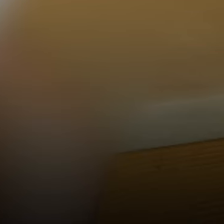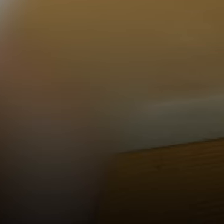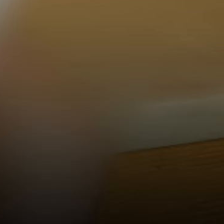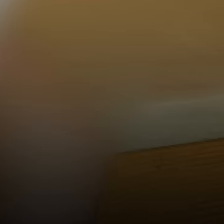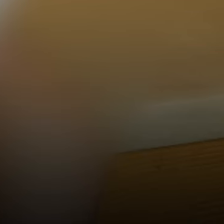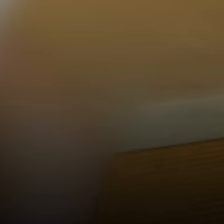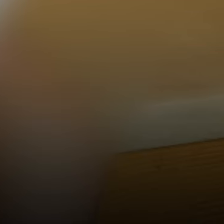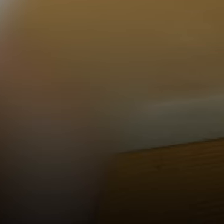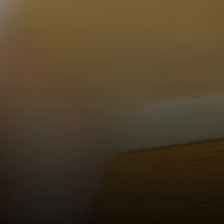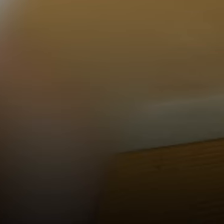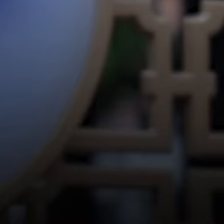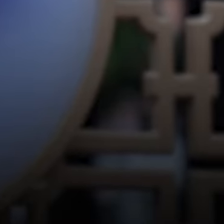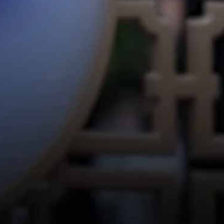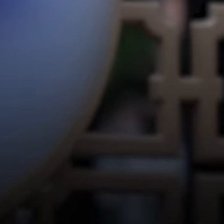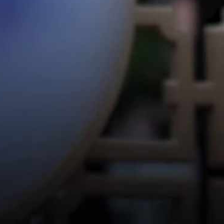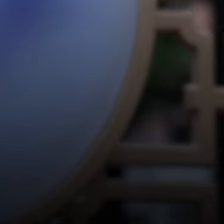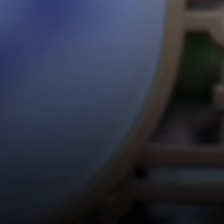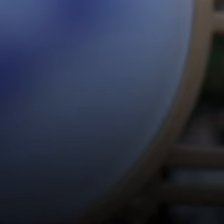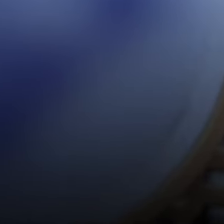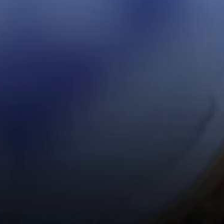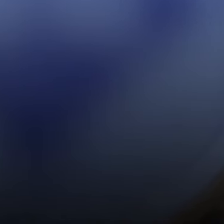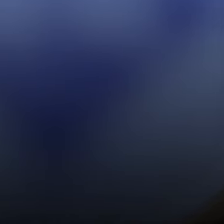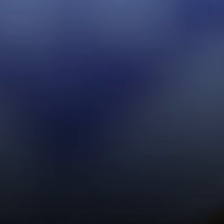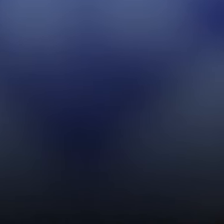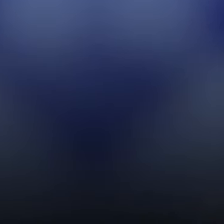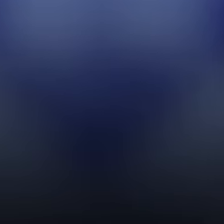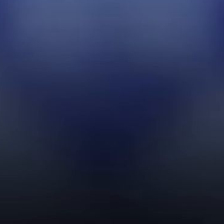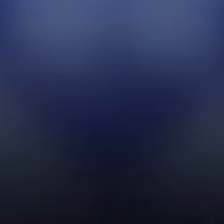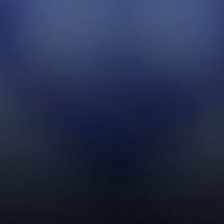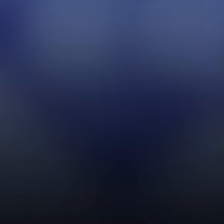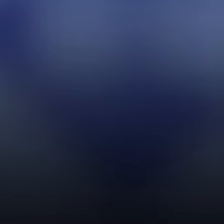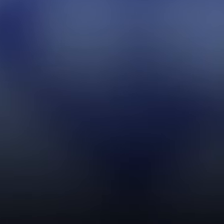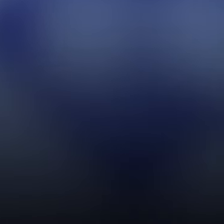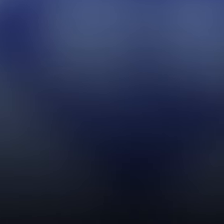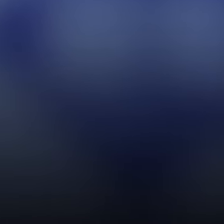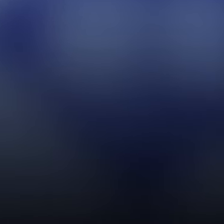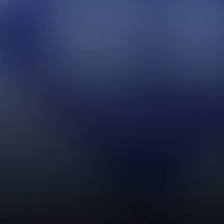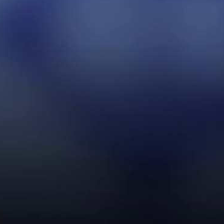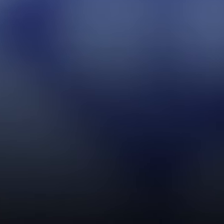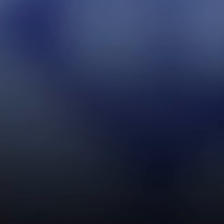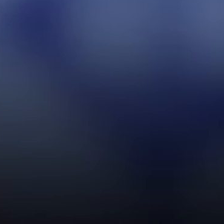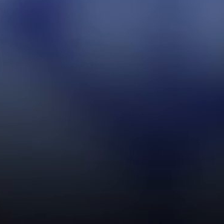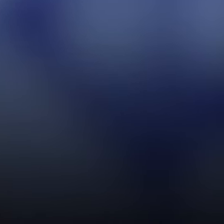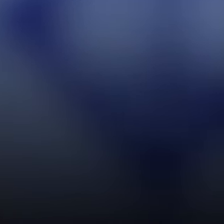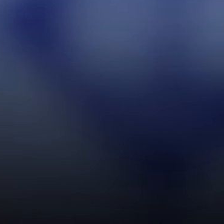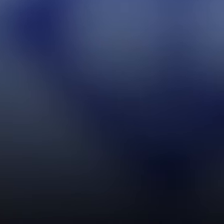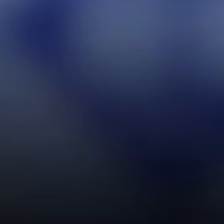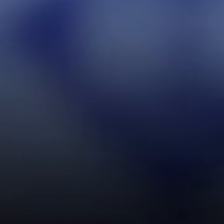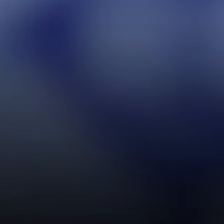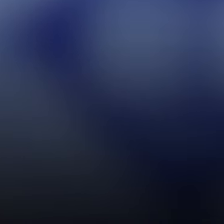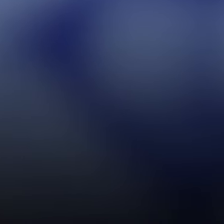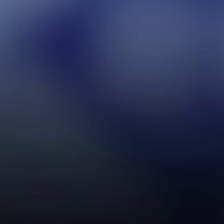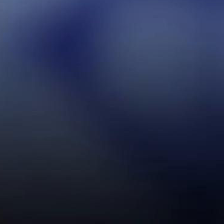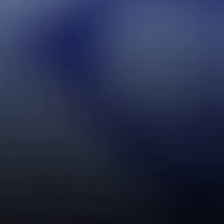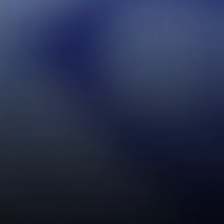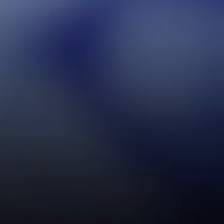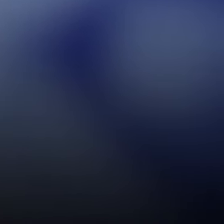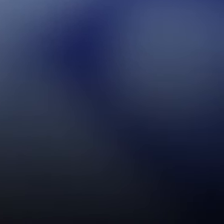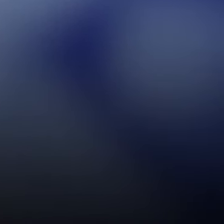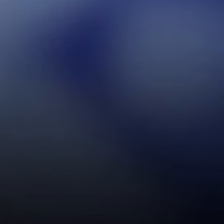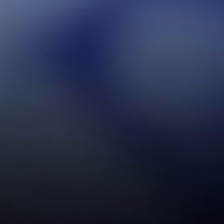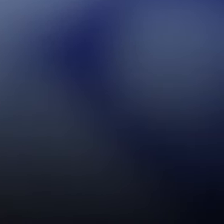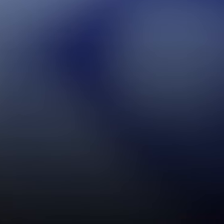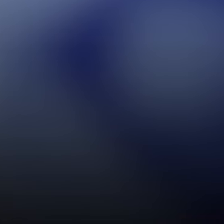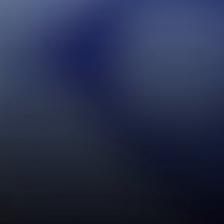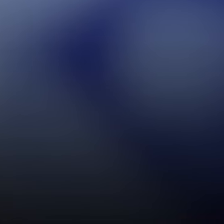사회라고 생각을 해요. 저는 그 안에서 항상 어른들은 저희를 가르치는 곳이라고 말씀하시는데 저희는 그런